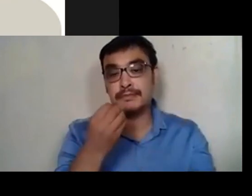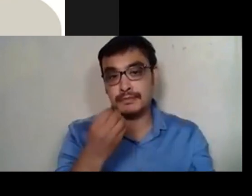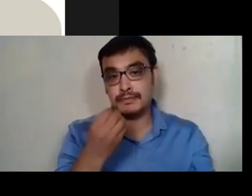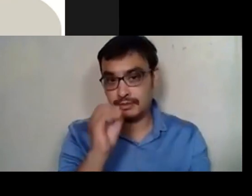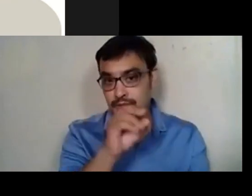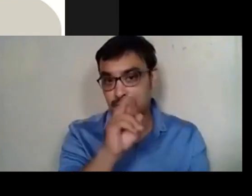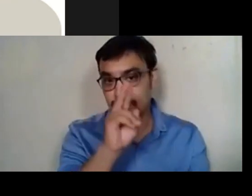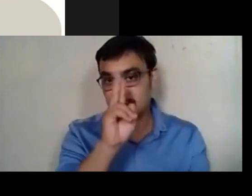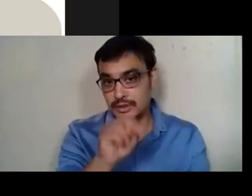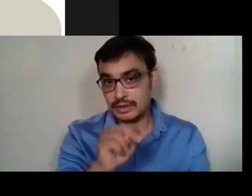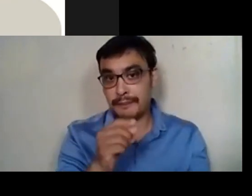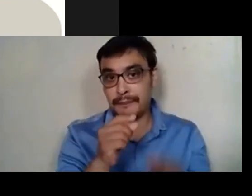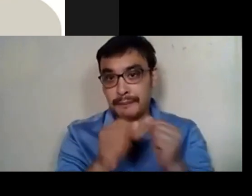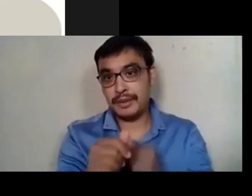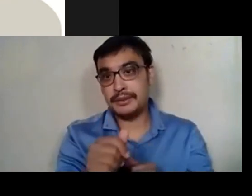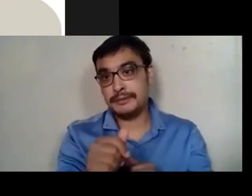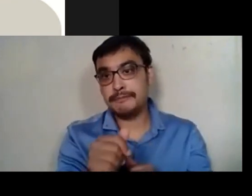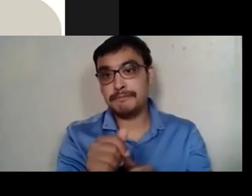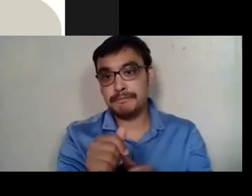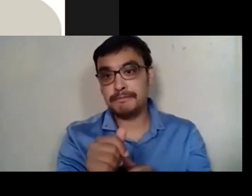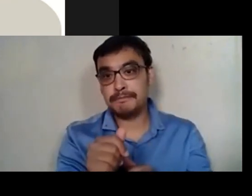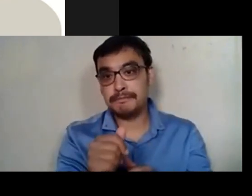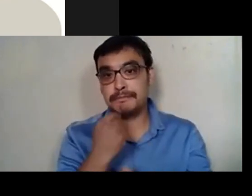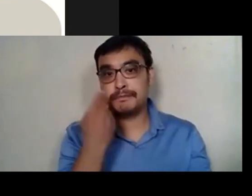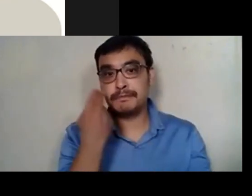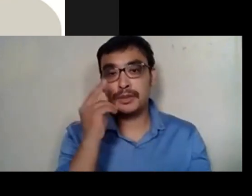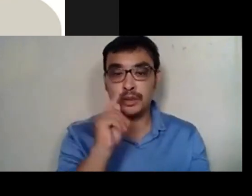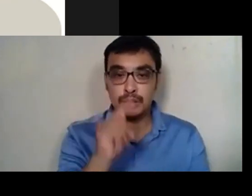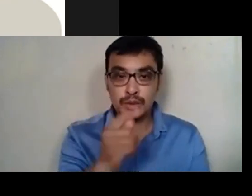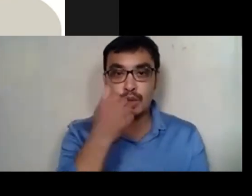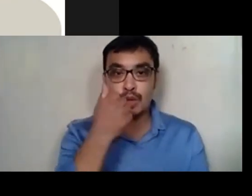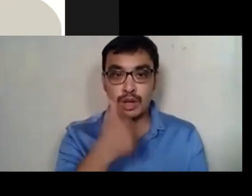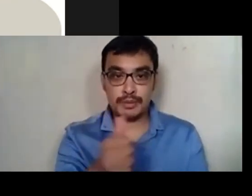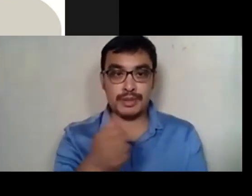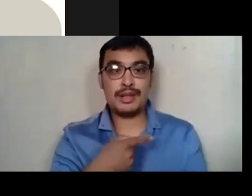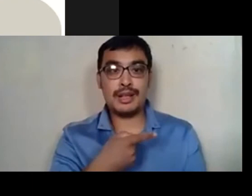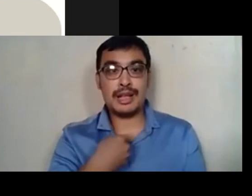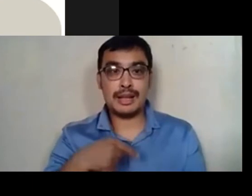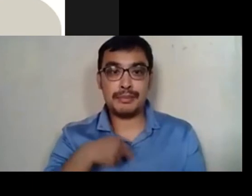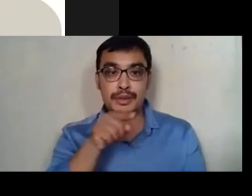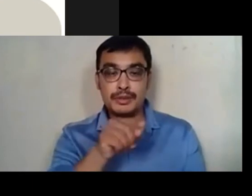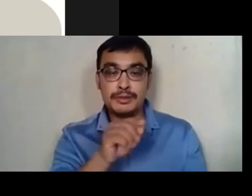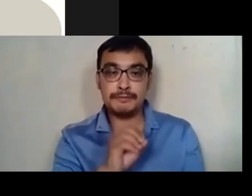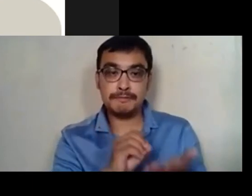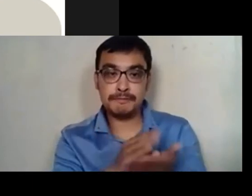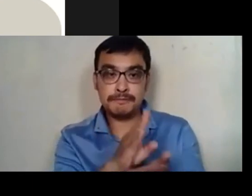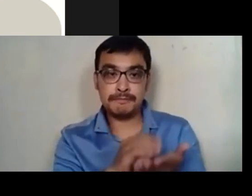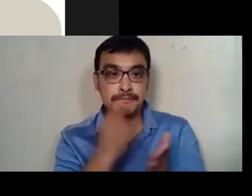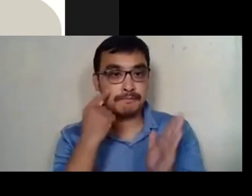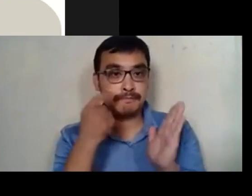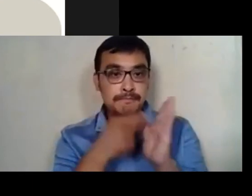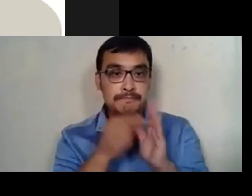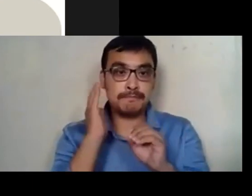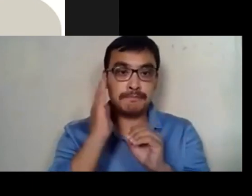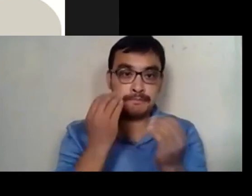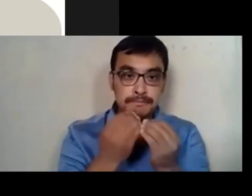भर्खर राम सरले भन्नुभएको, अब चाहिने हामी यो प्रस्तुति, यो यो